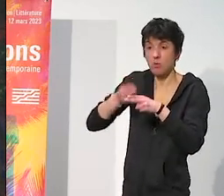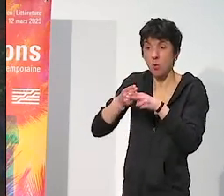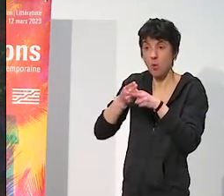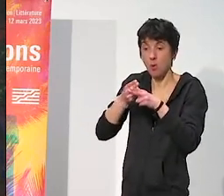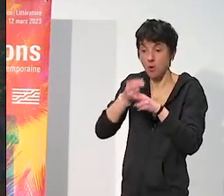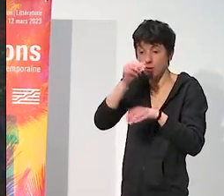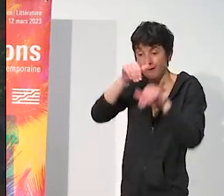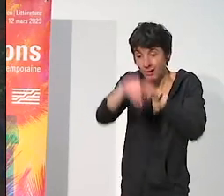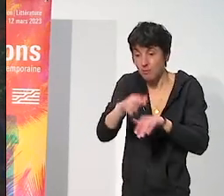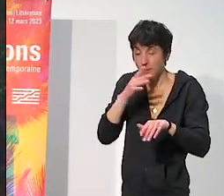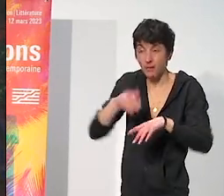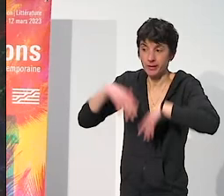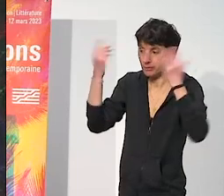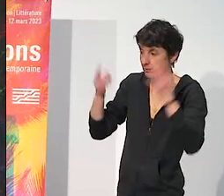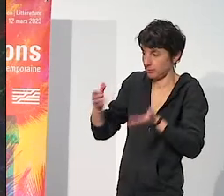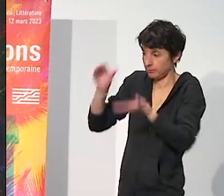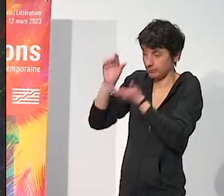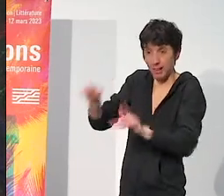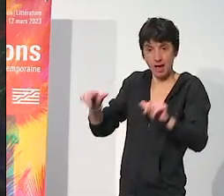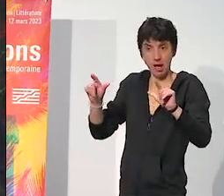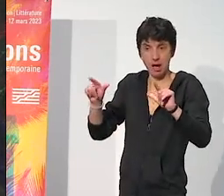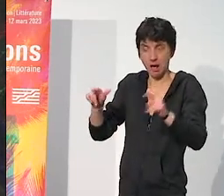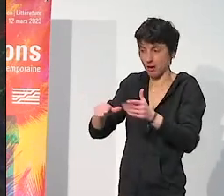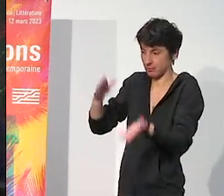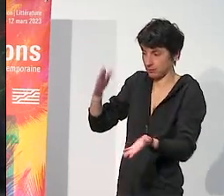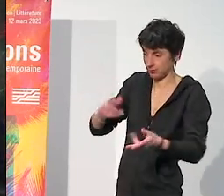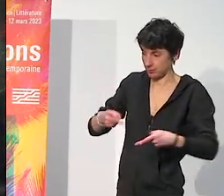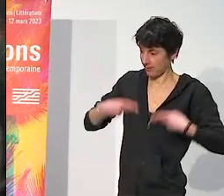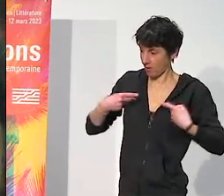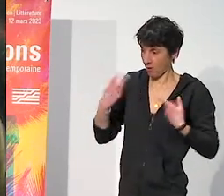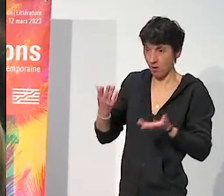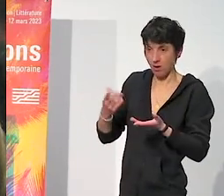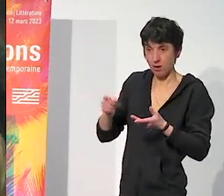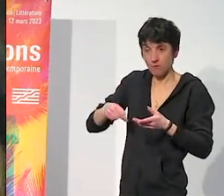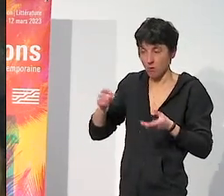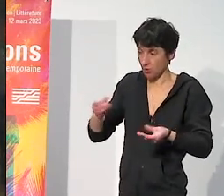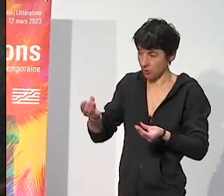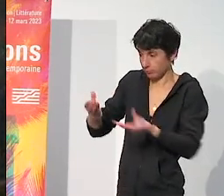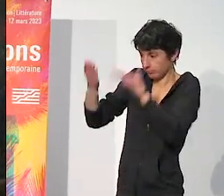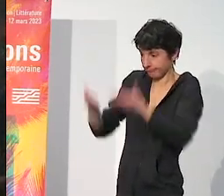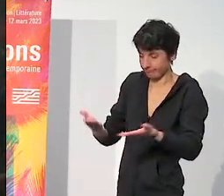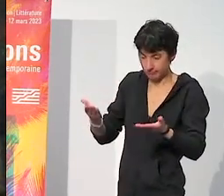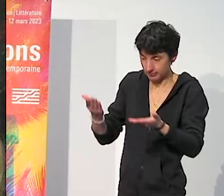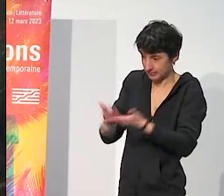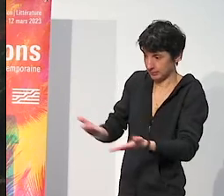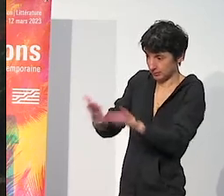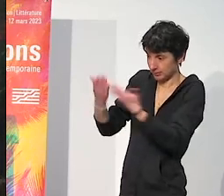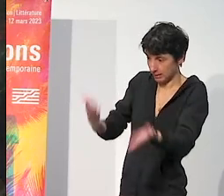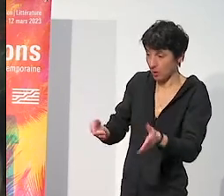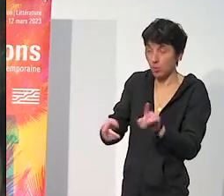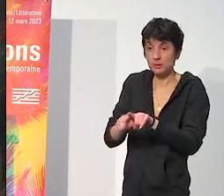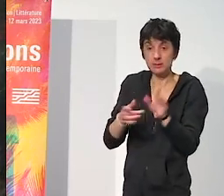on doit en faire quelque chose quand même, et de vivant. On doit en fabriquer quelque chose. Et de l'exil